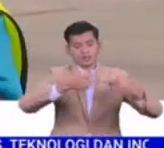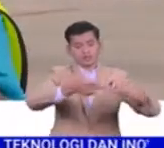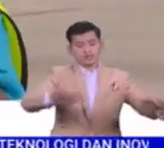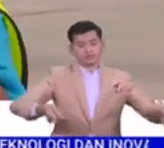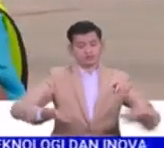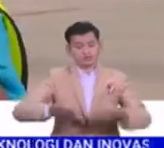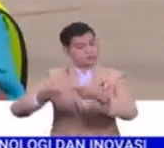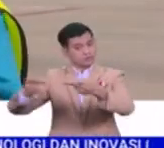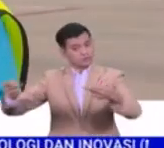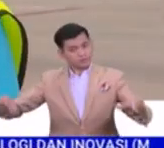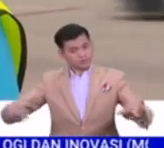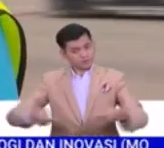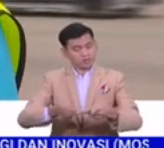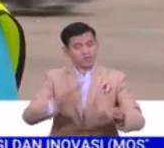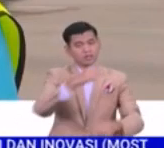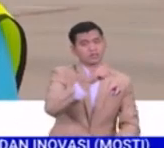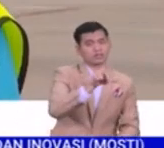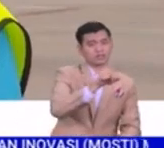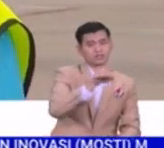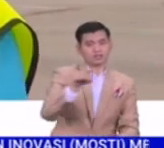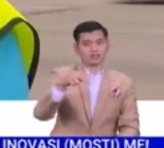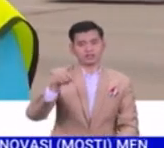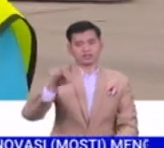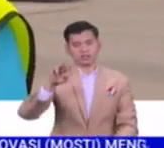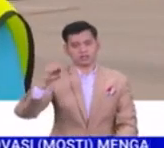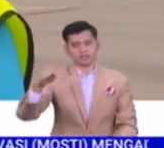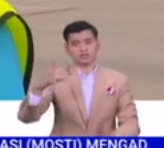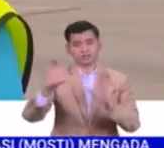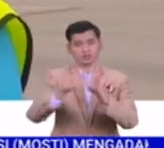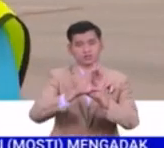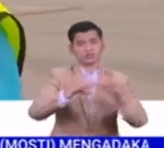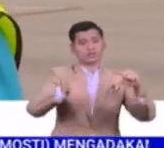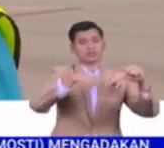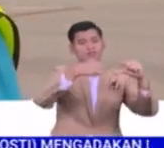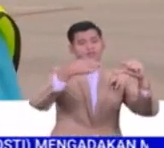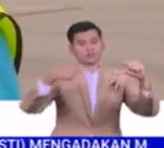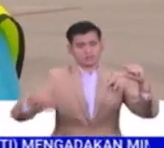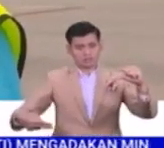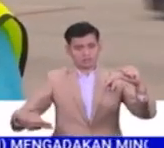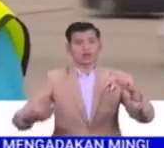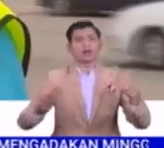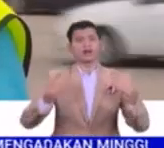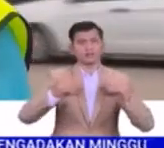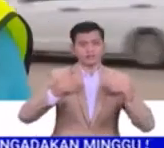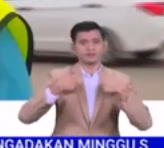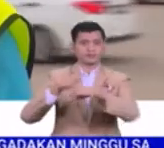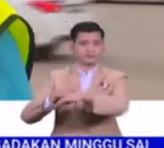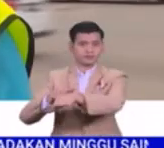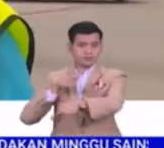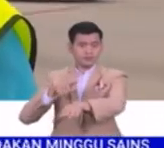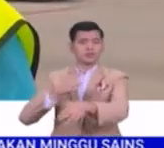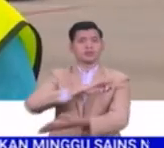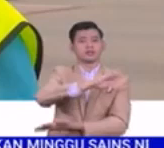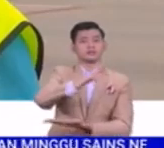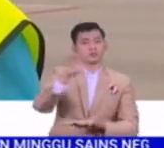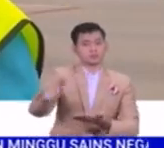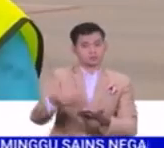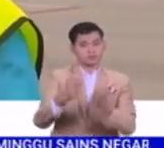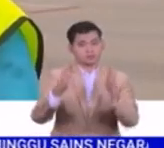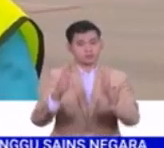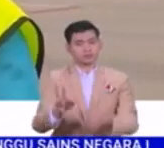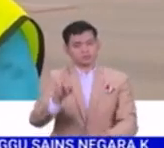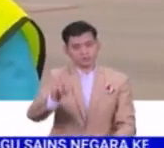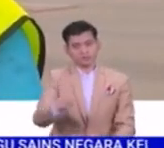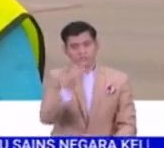di dalam di kawasan KL Terak seperti di Kerteng Sempah agak tersekat di situ. Jadi minta para pengguna bersabar